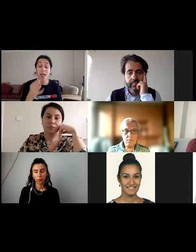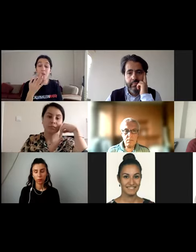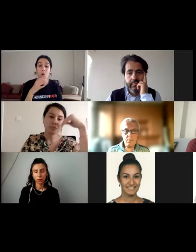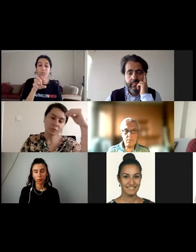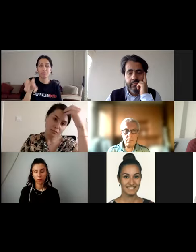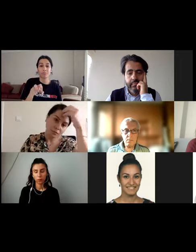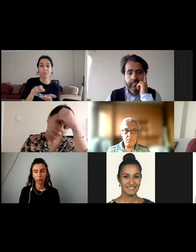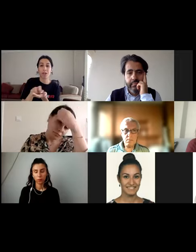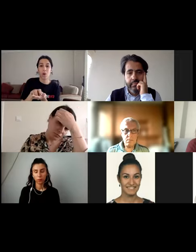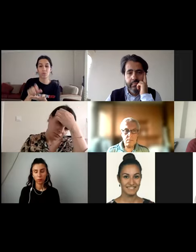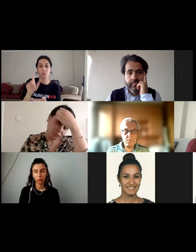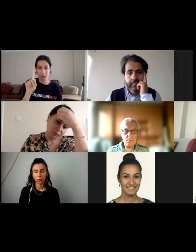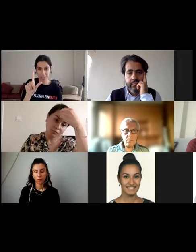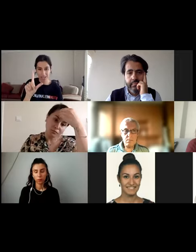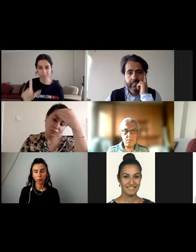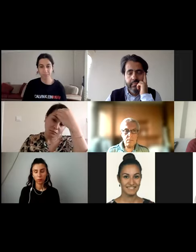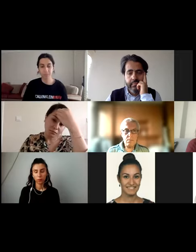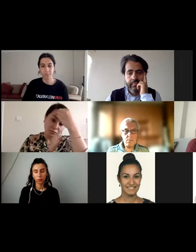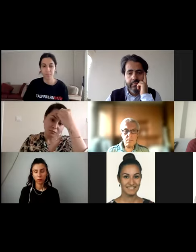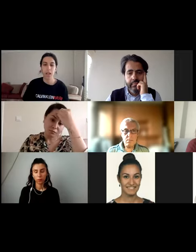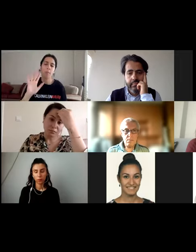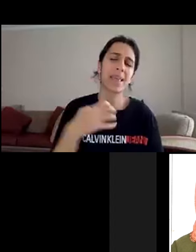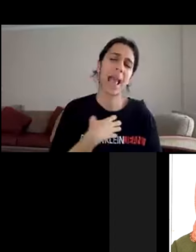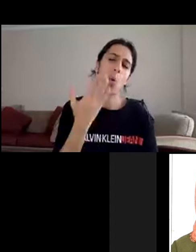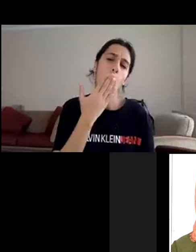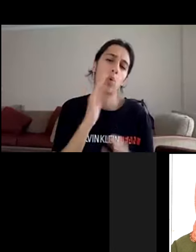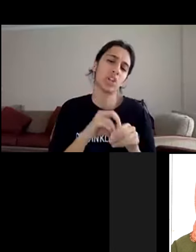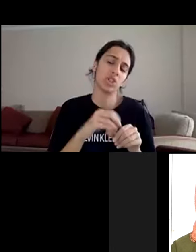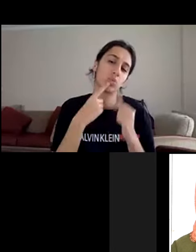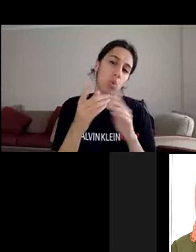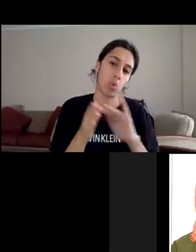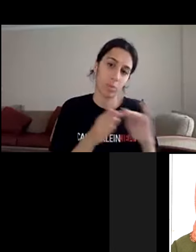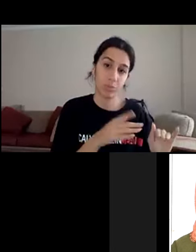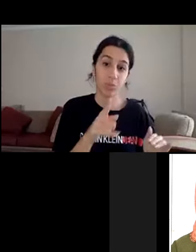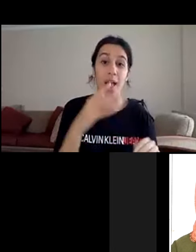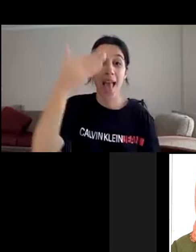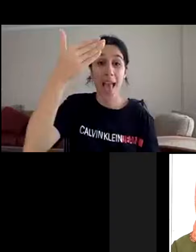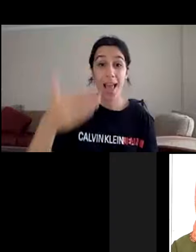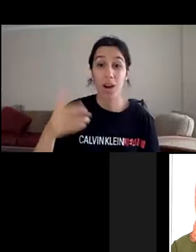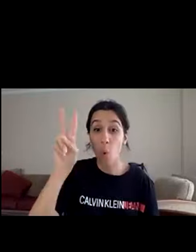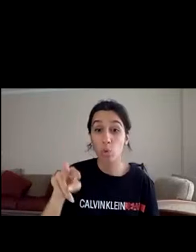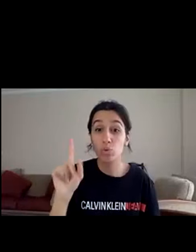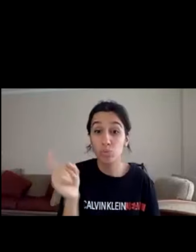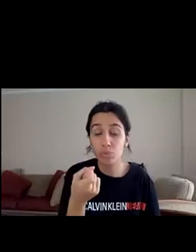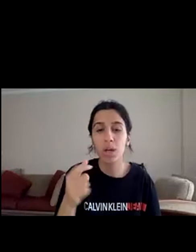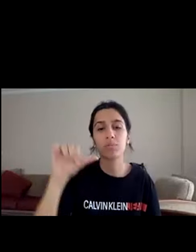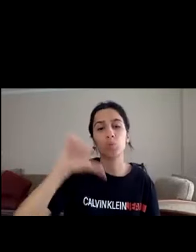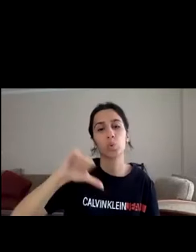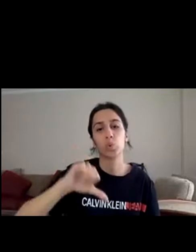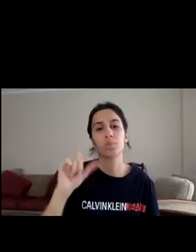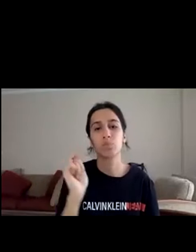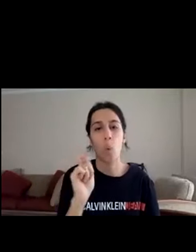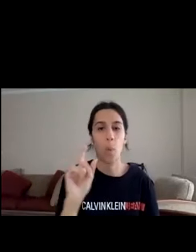gerekiyor çoğunlukla. Bizim üniversite için söylüyorum bunu. Ve bunun ekran okuyucuyla kullanılabilmesi çok çok düşük ihtimal. Ve